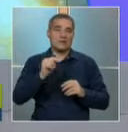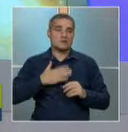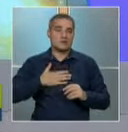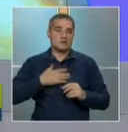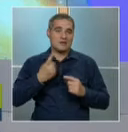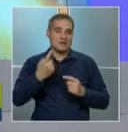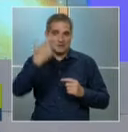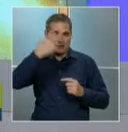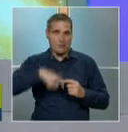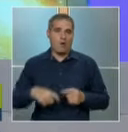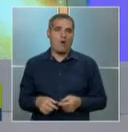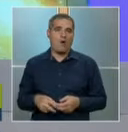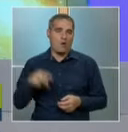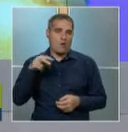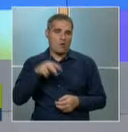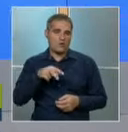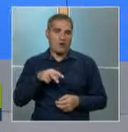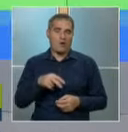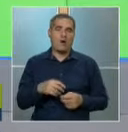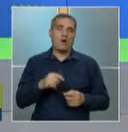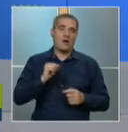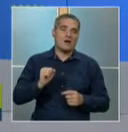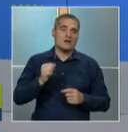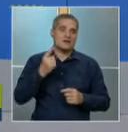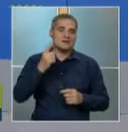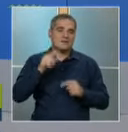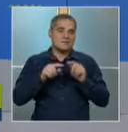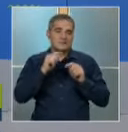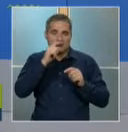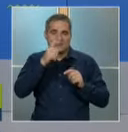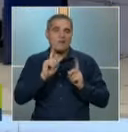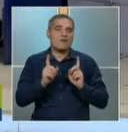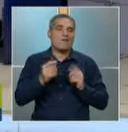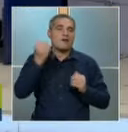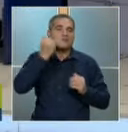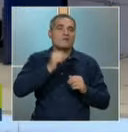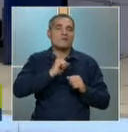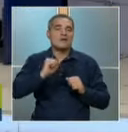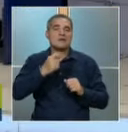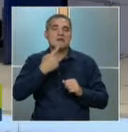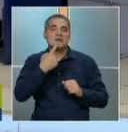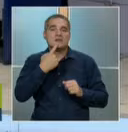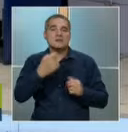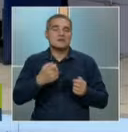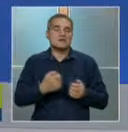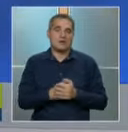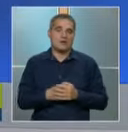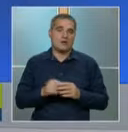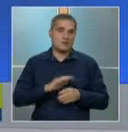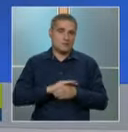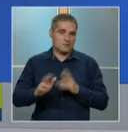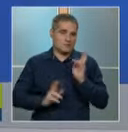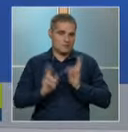имаме самоконтрол над това и да се съобразяваме кога и какво използваме и защо. Самуил? Напълно